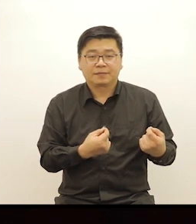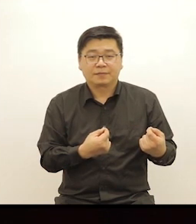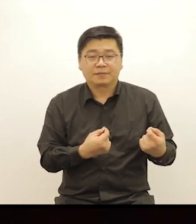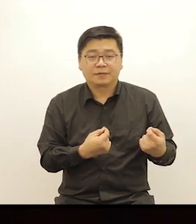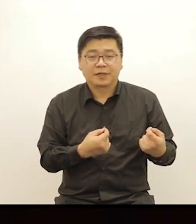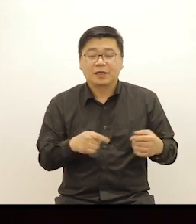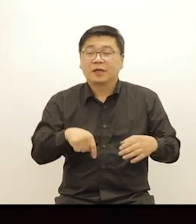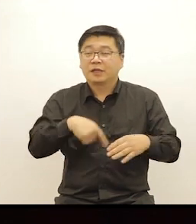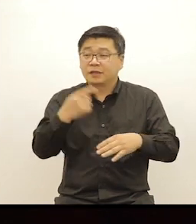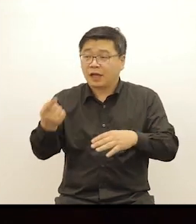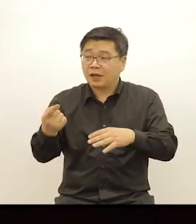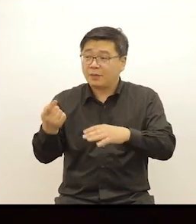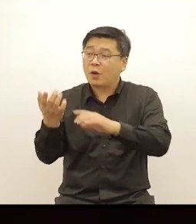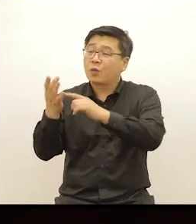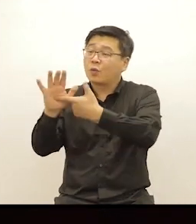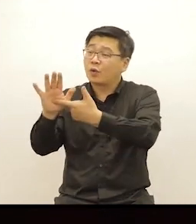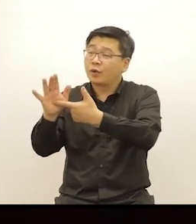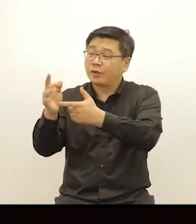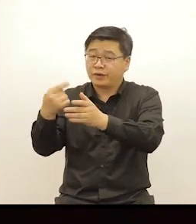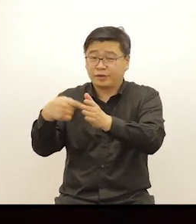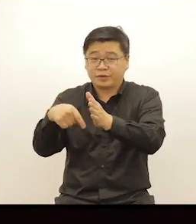다음에 공연할 걸 기대하면서